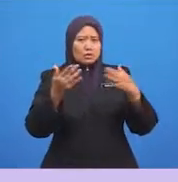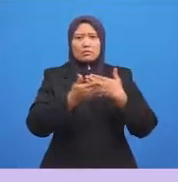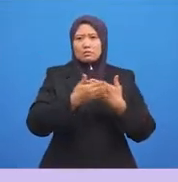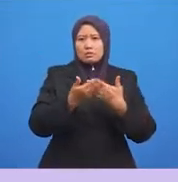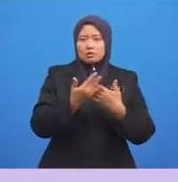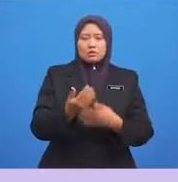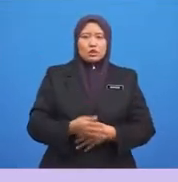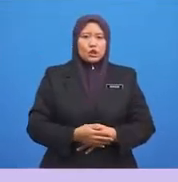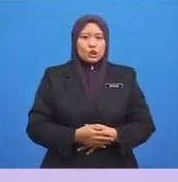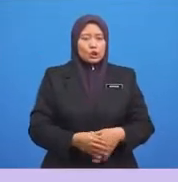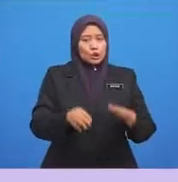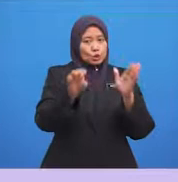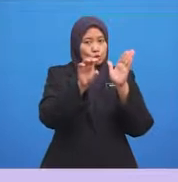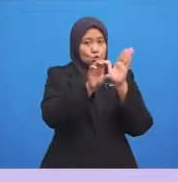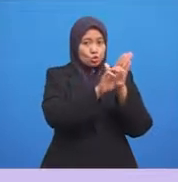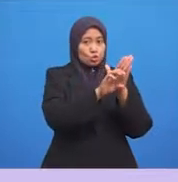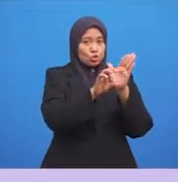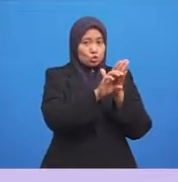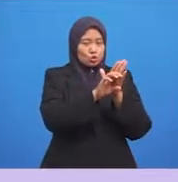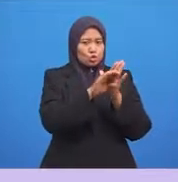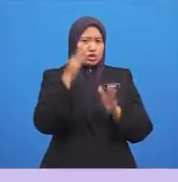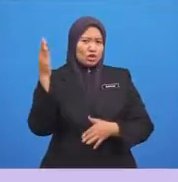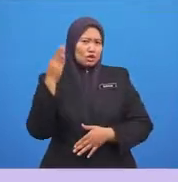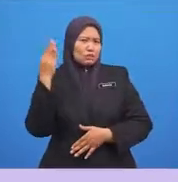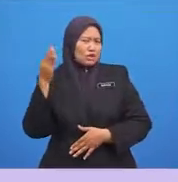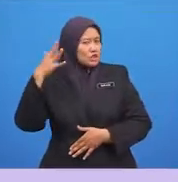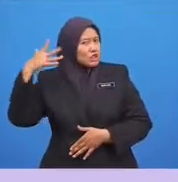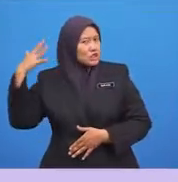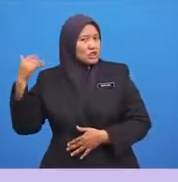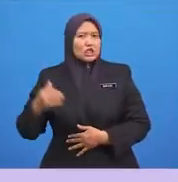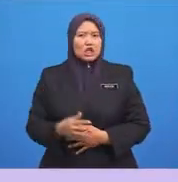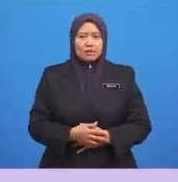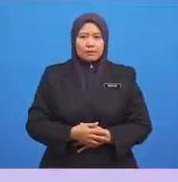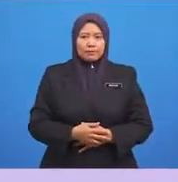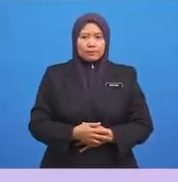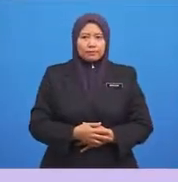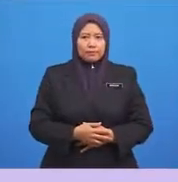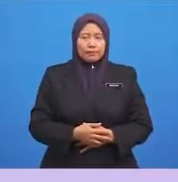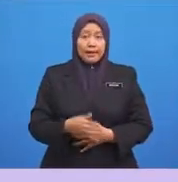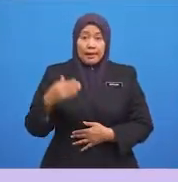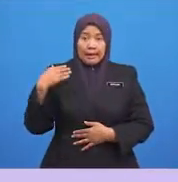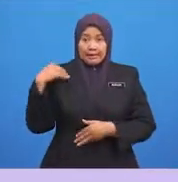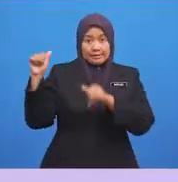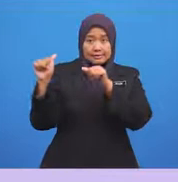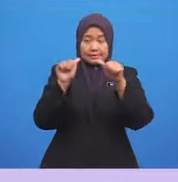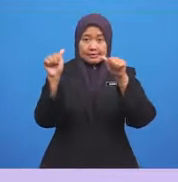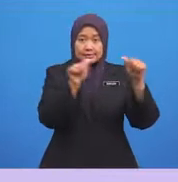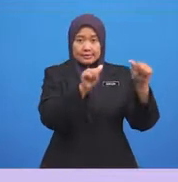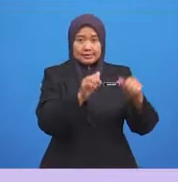Contoh simpulan bahasa yang kita biasa dengar ialah ada angin,